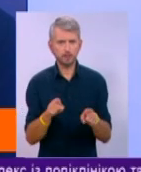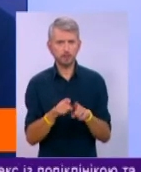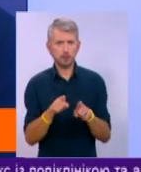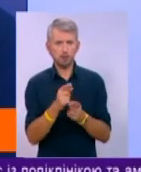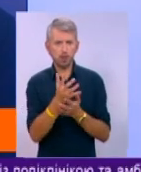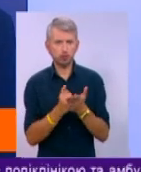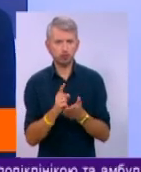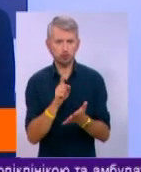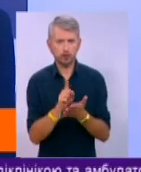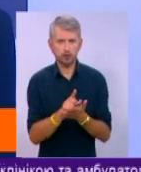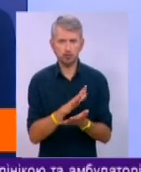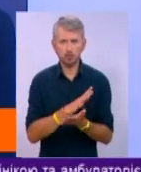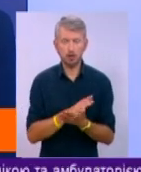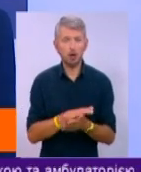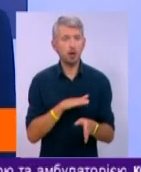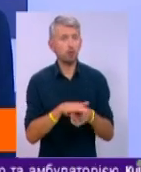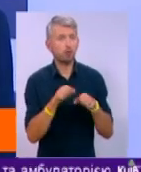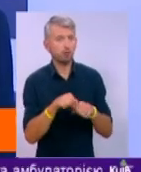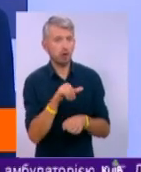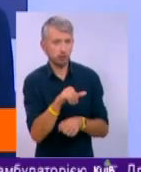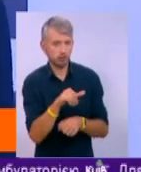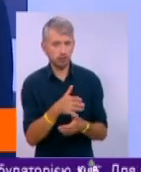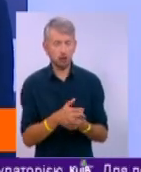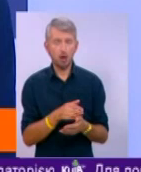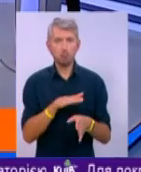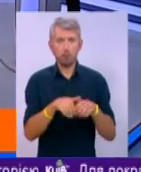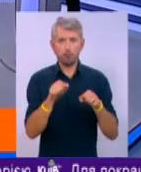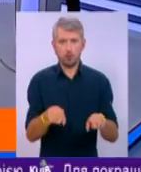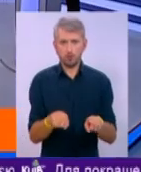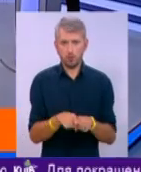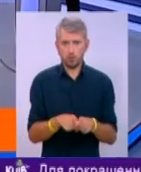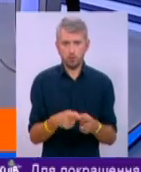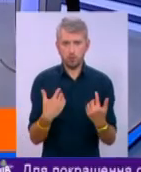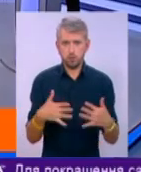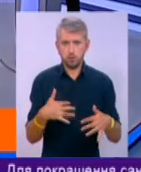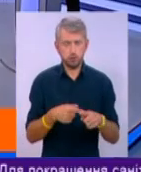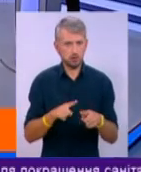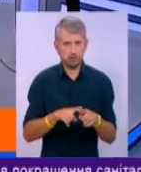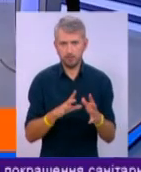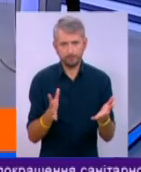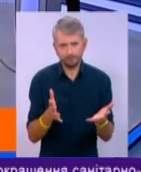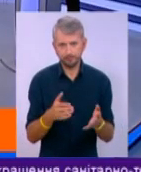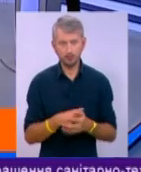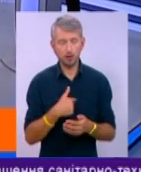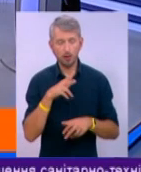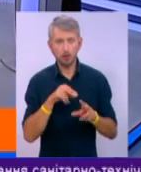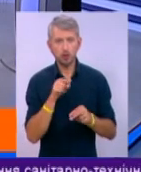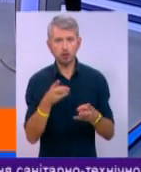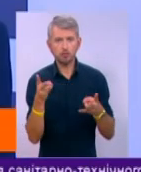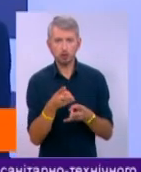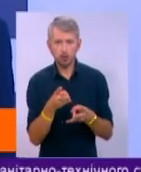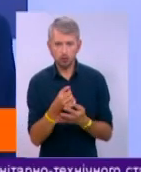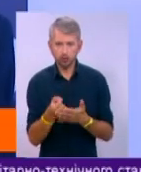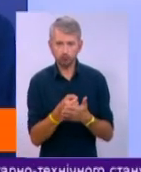ресурсами, які повинні бути. Повноваженнями. Да, і повноваженнями. Ну це взагалі. І тому я вважаю, що їм треба